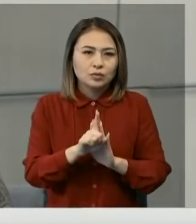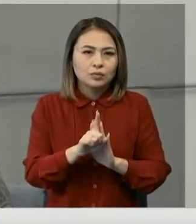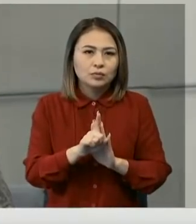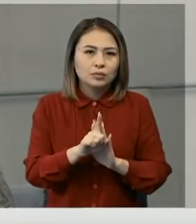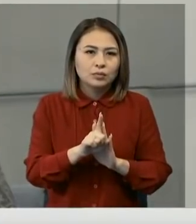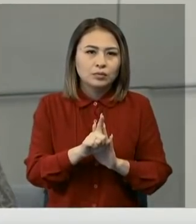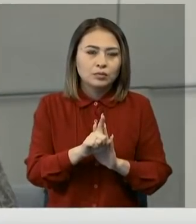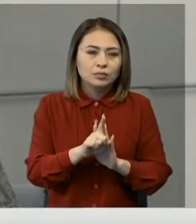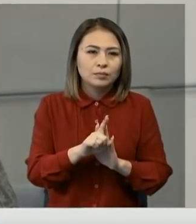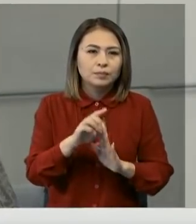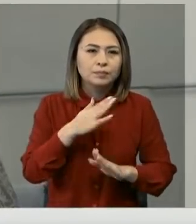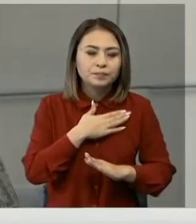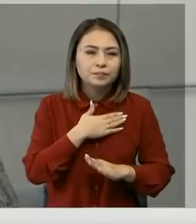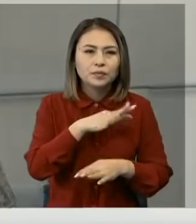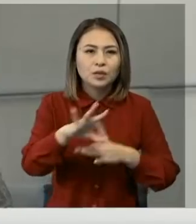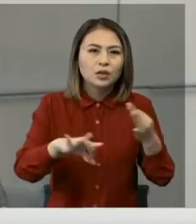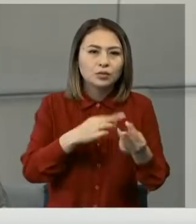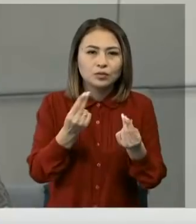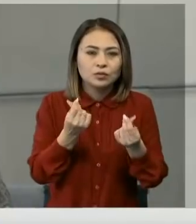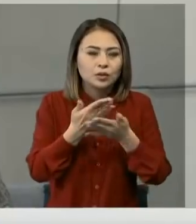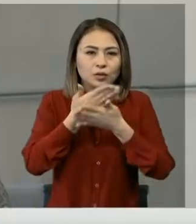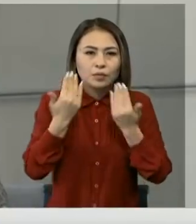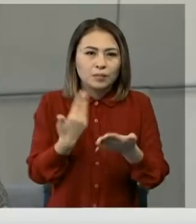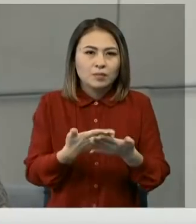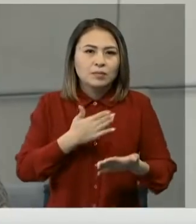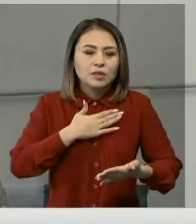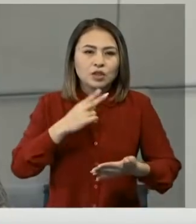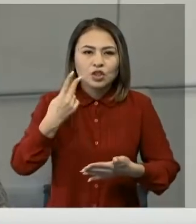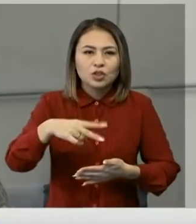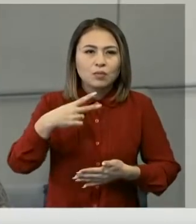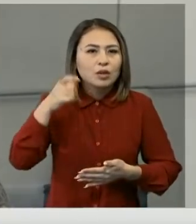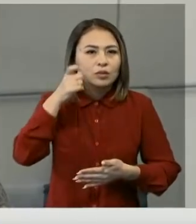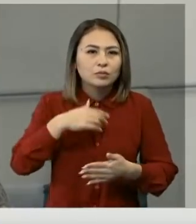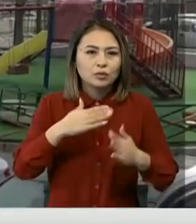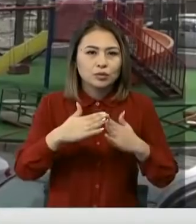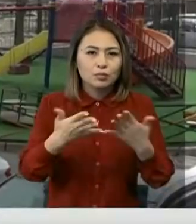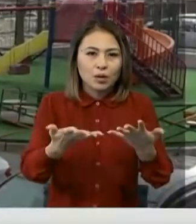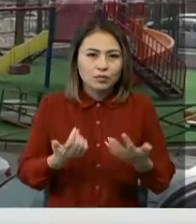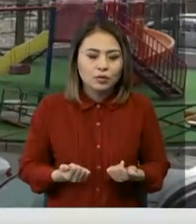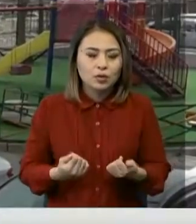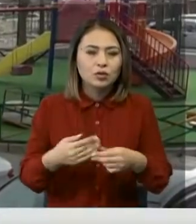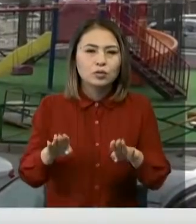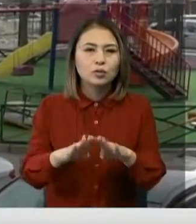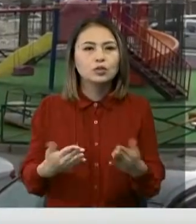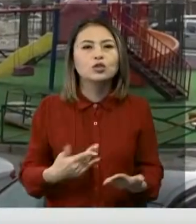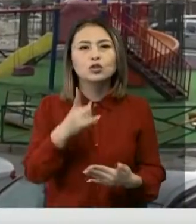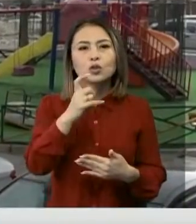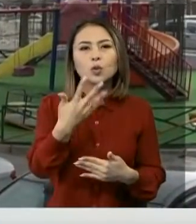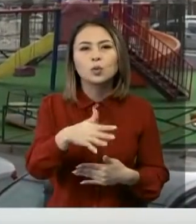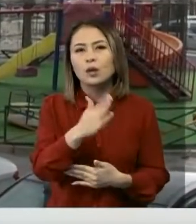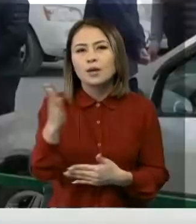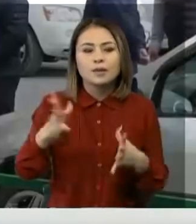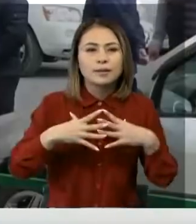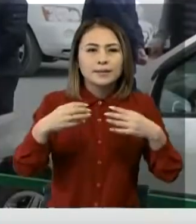баламен үйде деген сияқты біздің артық ақшамыз жоқ. Менің мысалы, 20 жылда алып тұрған үйіміз екен осы. Тұрғын үйдегі 150-ден астам отбасыға